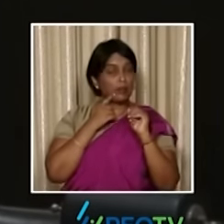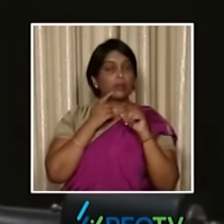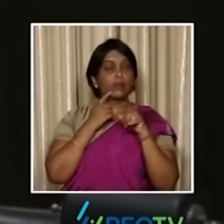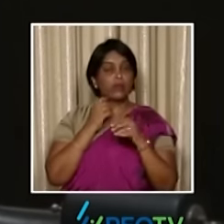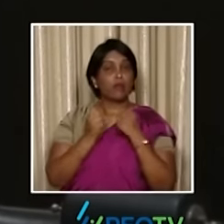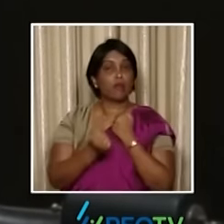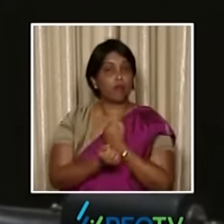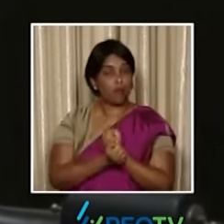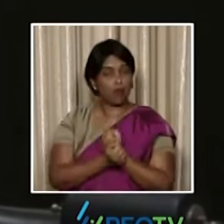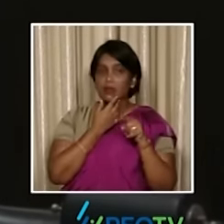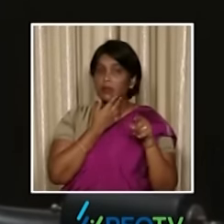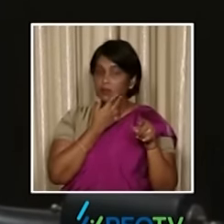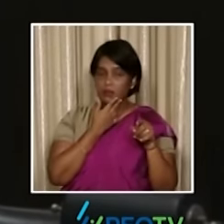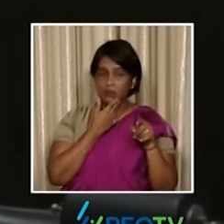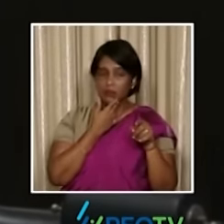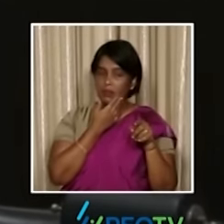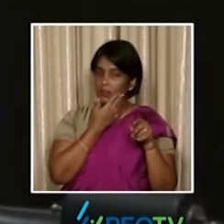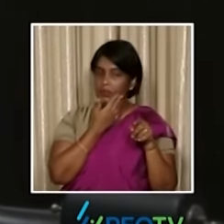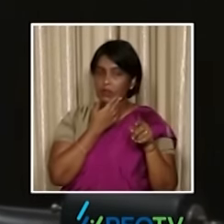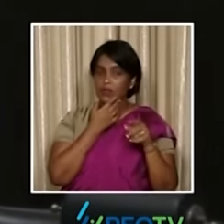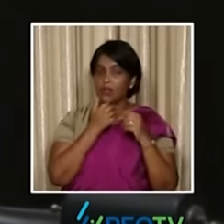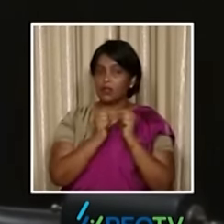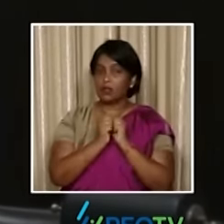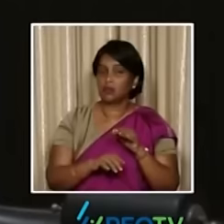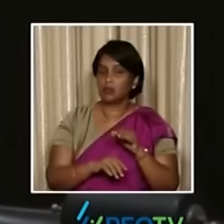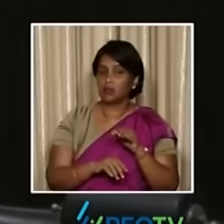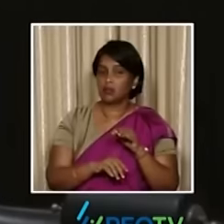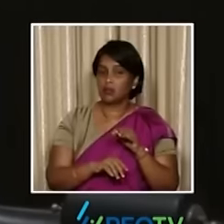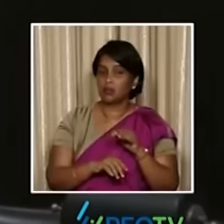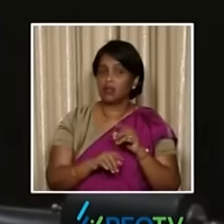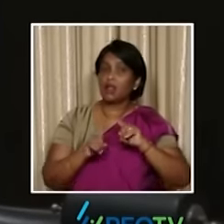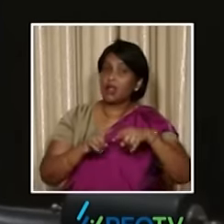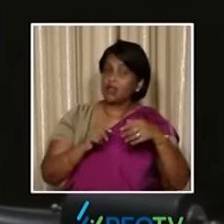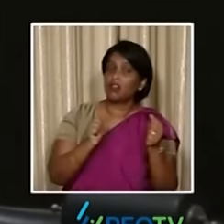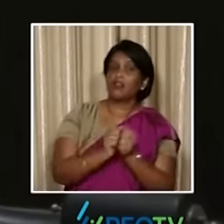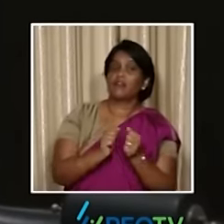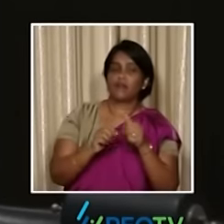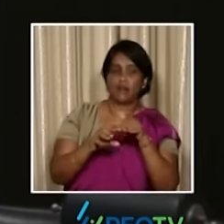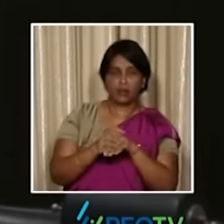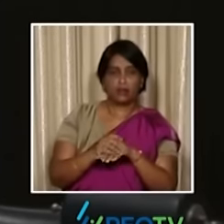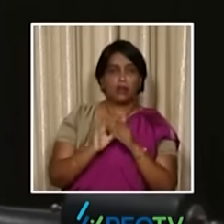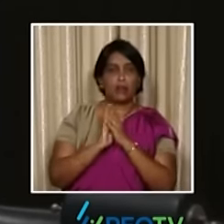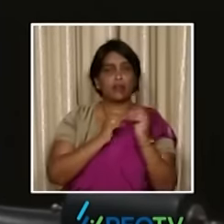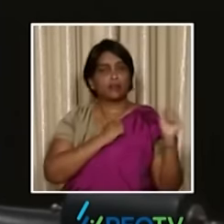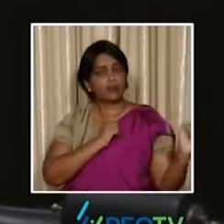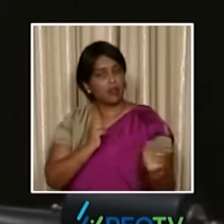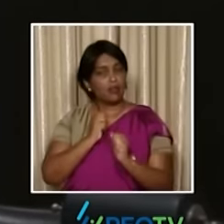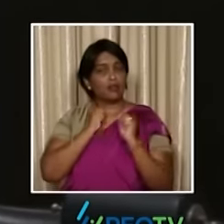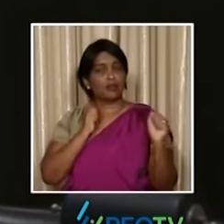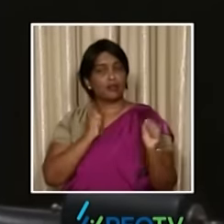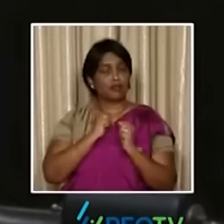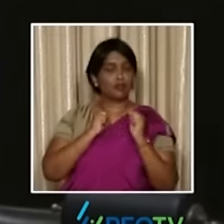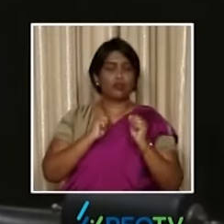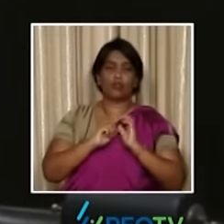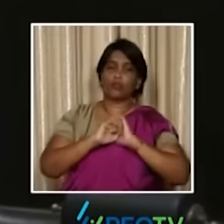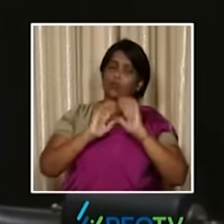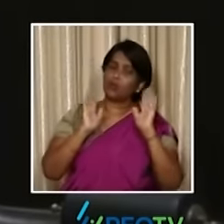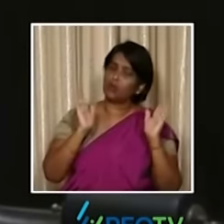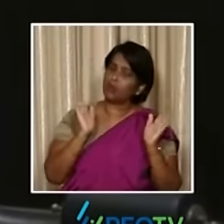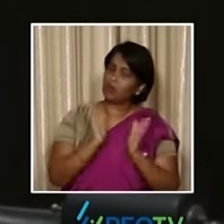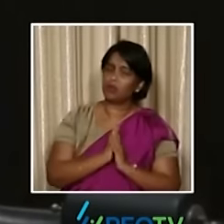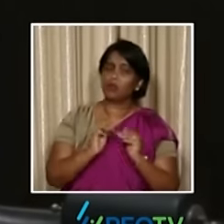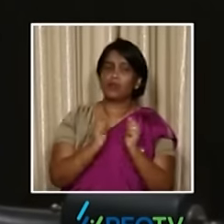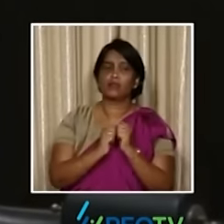අමතරව පොලිසියත් දීලා තියෙනවා. මේ රාජකාරියට අමතරව අනෙකුත් වැඩක් මෙතන කරනවා. පන්සල අතුගාන වැඩේ ඉඳලා මේ